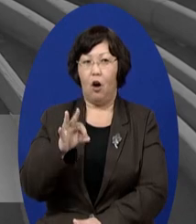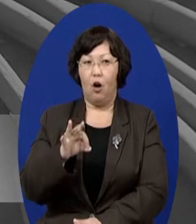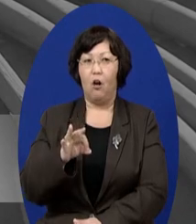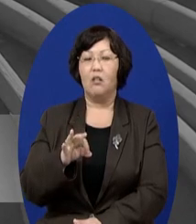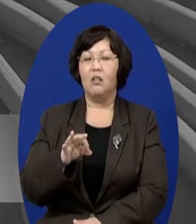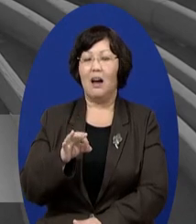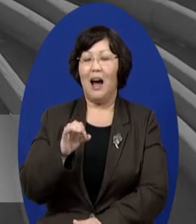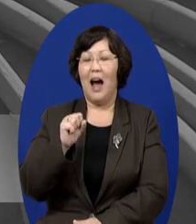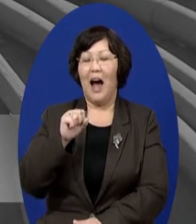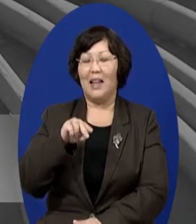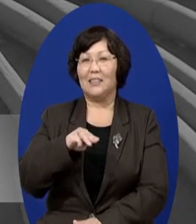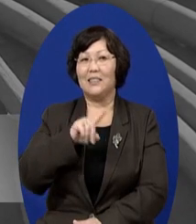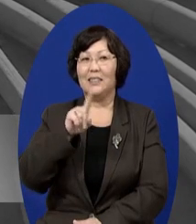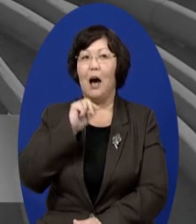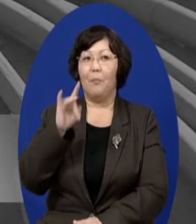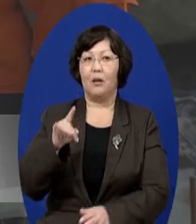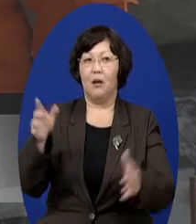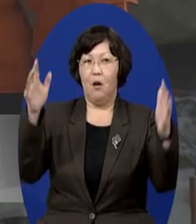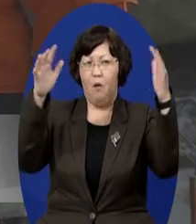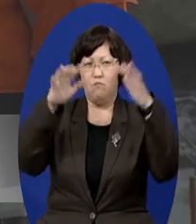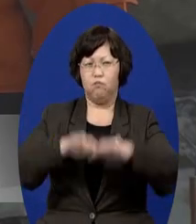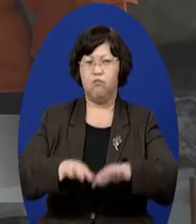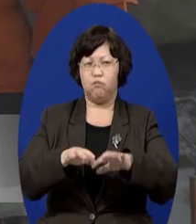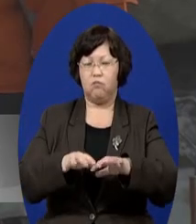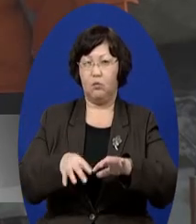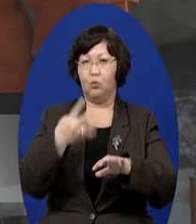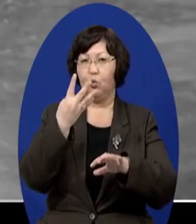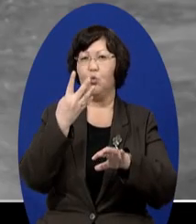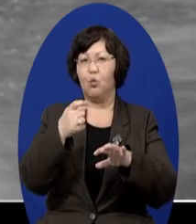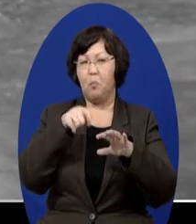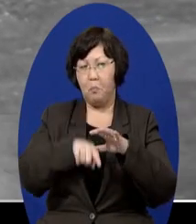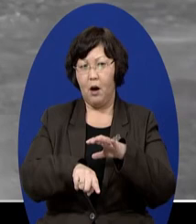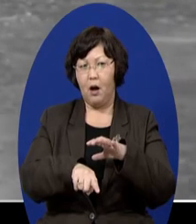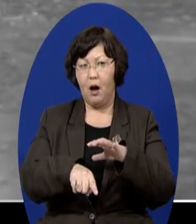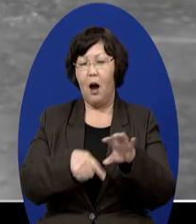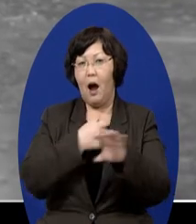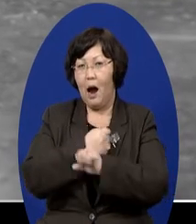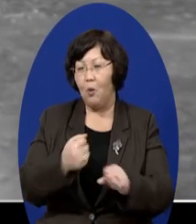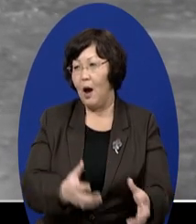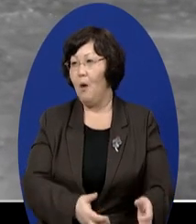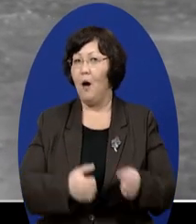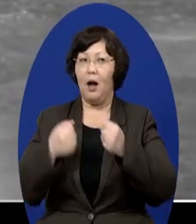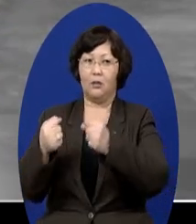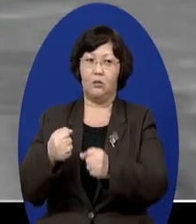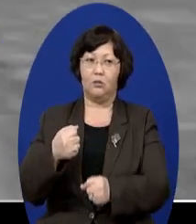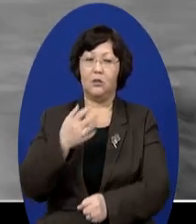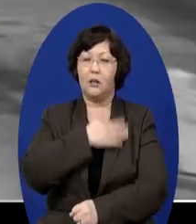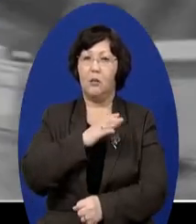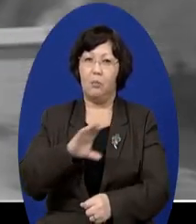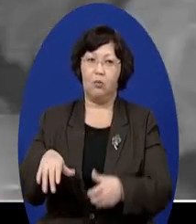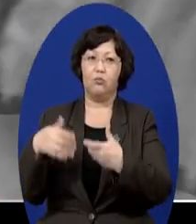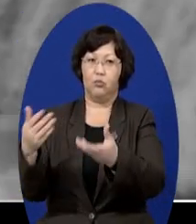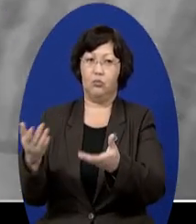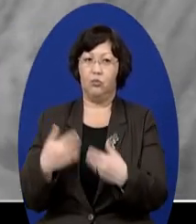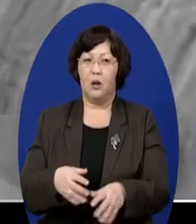урхай Нуранганд дарагдсан дөрвөн нэгдэгчийг бол одоо гаргаж одоо цагдаагийн байгууллагад хүлээлгэх бас ажил хийсэн. Тэгээ тухайн